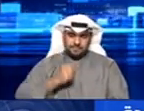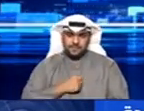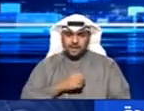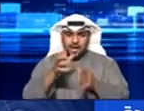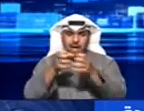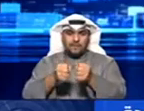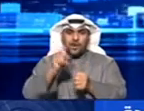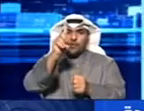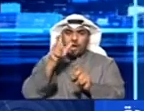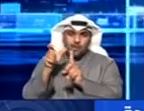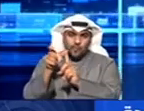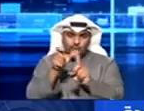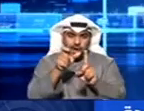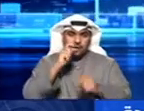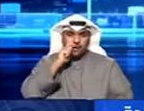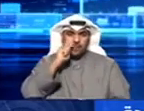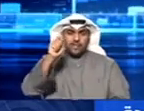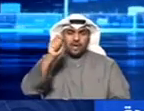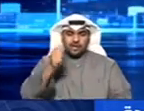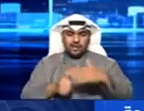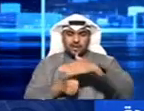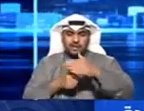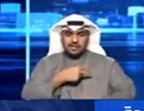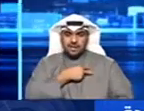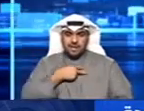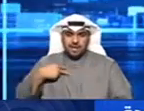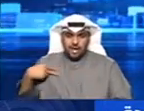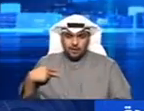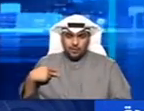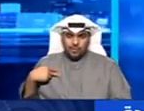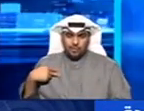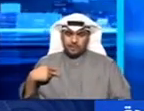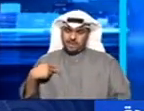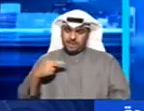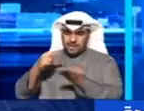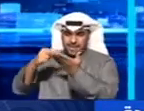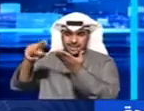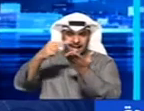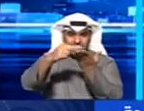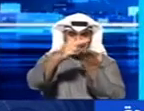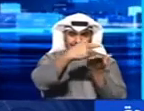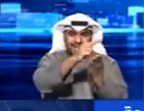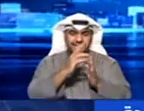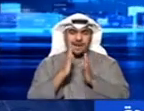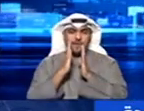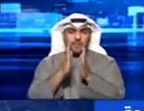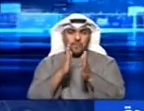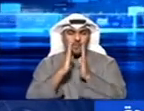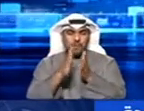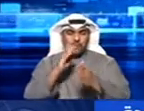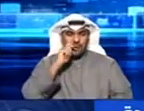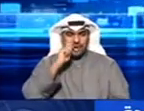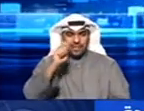الله ورعاه وثقة سمو رئيس مجلس الوزراء. ضمنها سموه خالص تهاني بهذه الثقة الغالية،